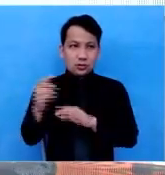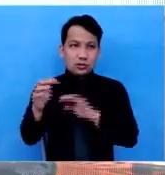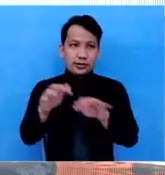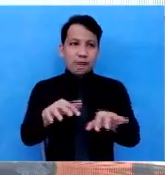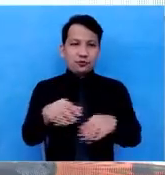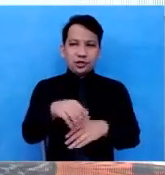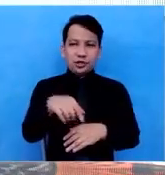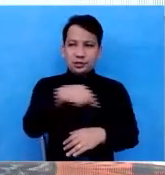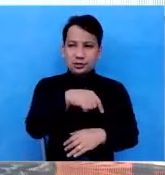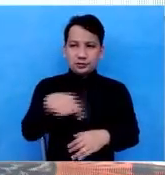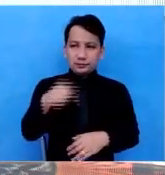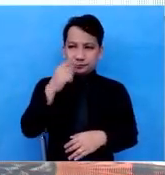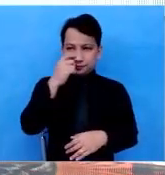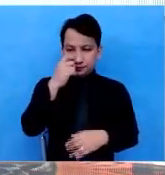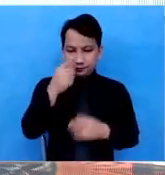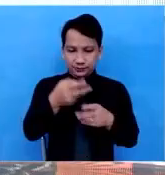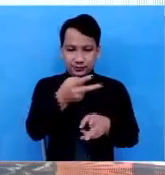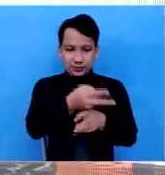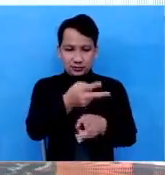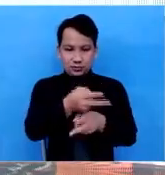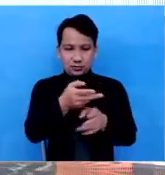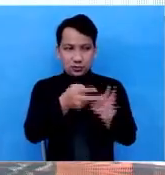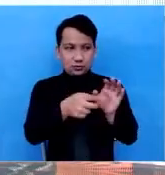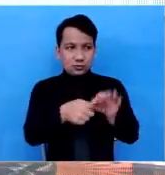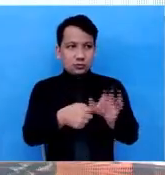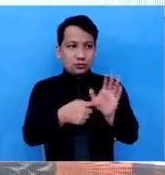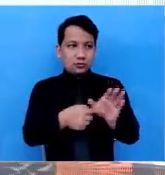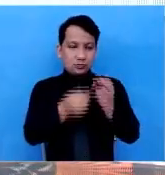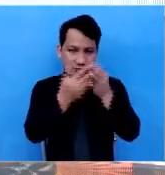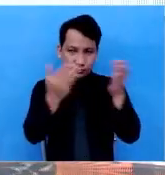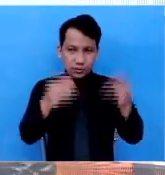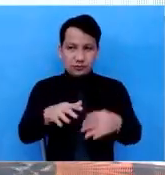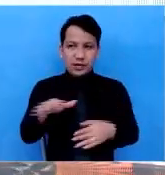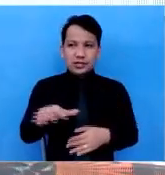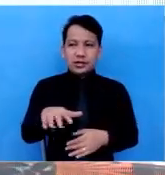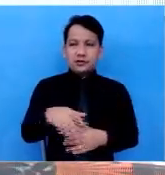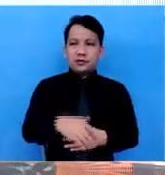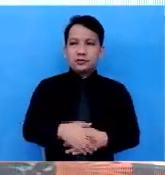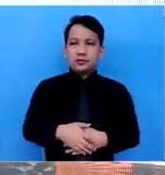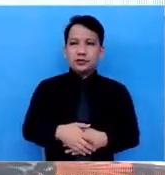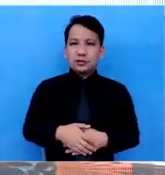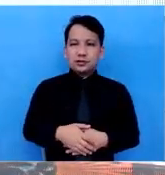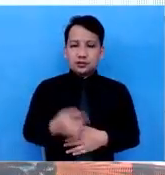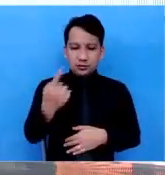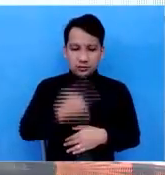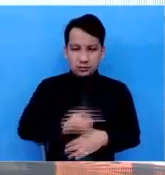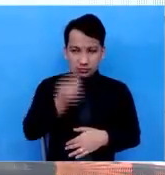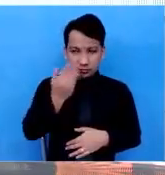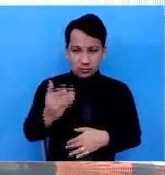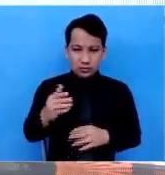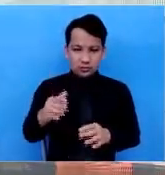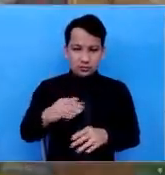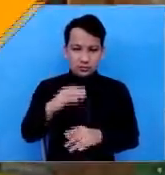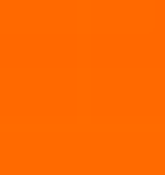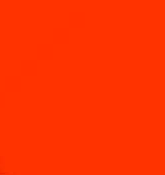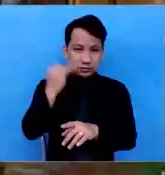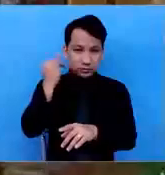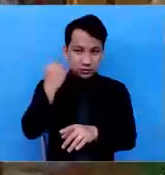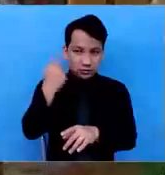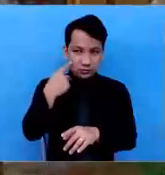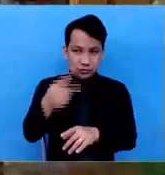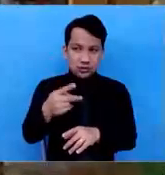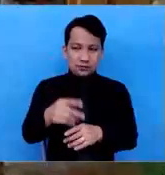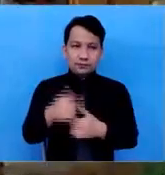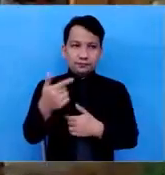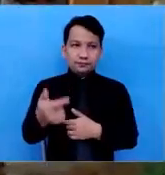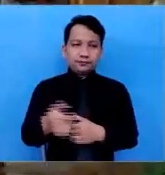ang pagbabantay ng otoridad para masunod ang health protocols. Nasa frontline ng balitang yan si Justin Punsala.